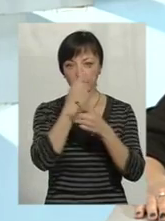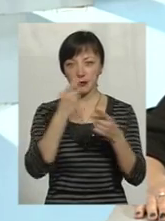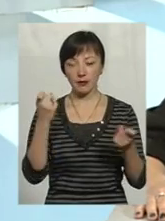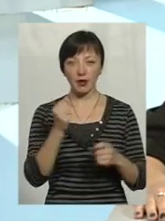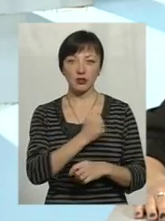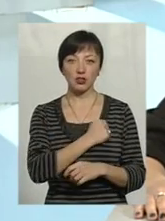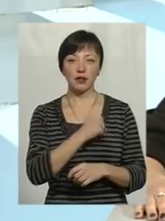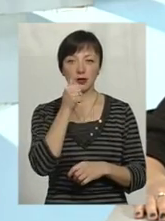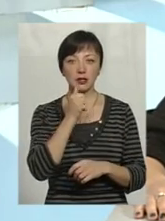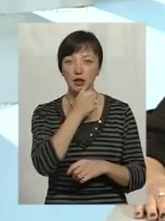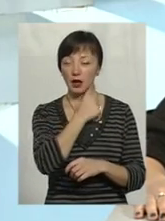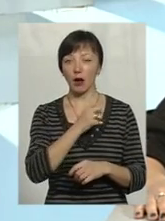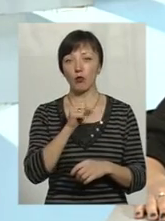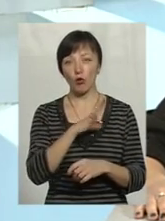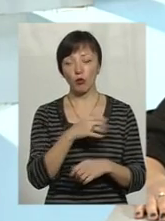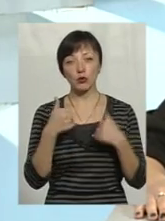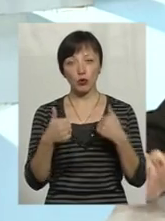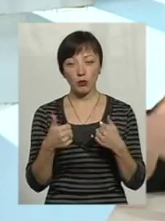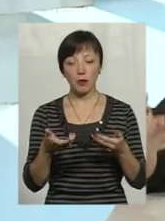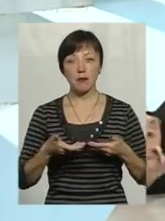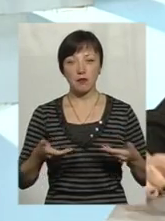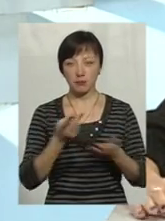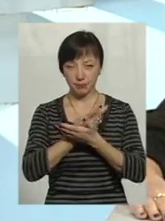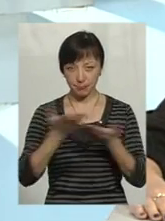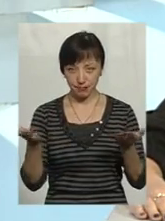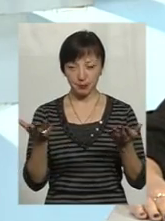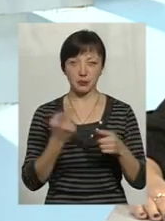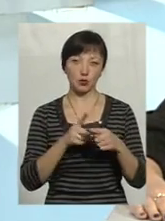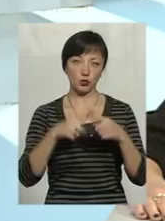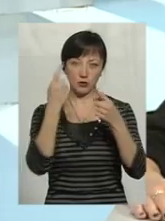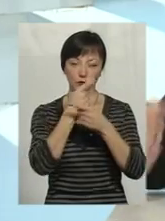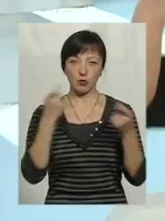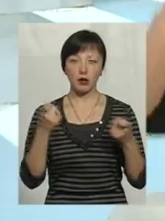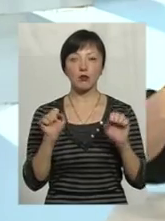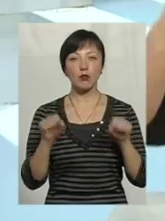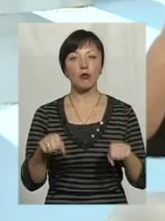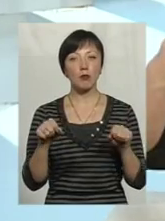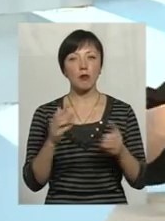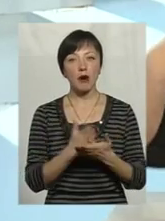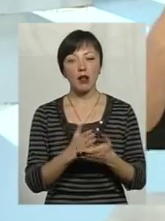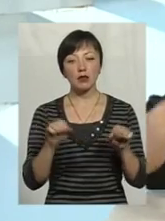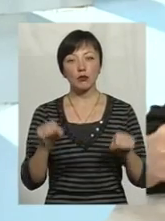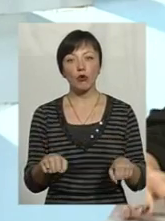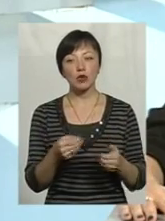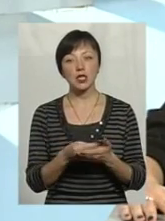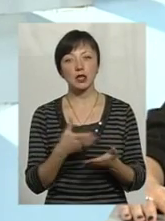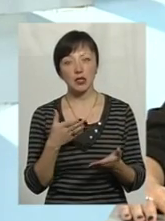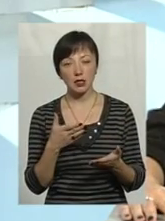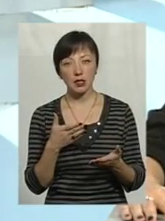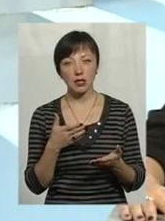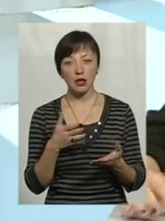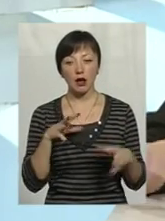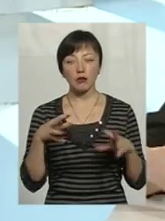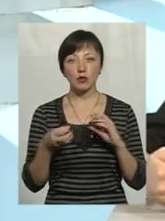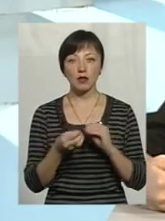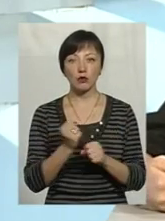жаль, не закритою, а було б добре, щоб ми мали і в публічному доступі, щоб мали ну, змогу оцінити